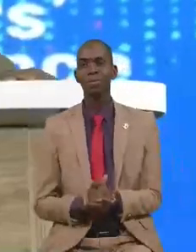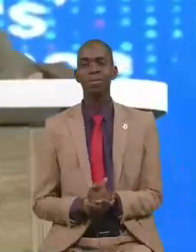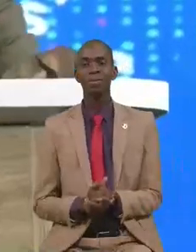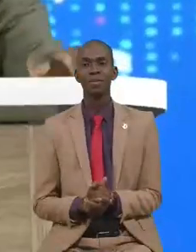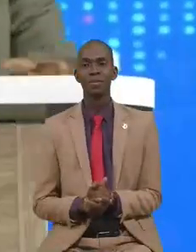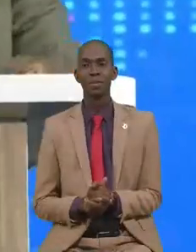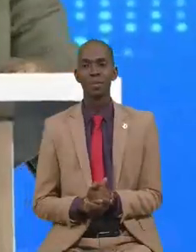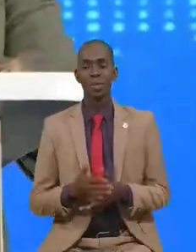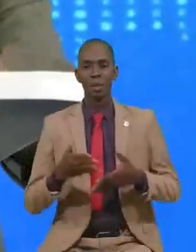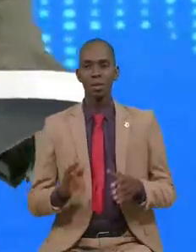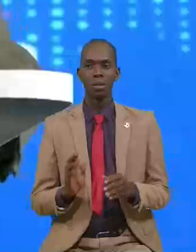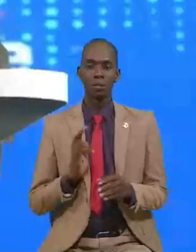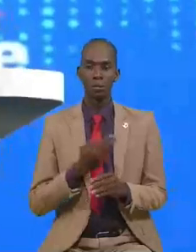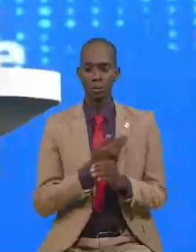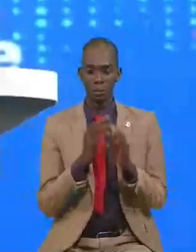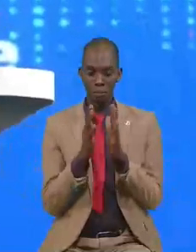Prions.